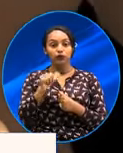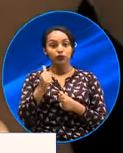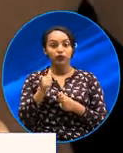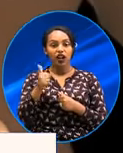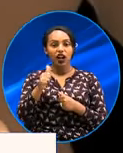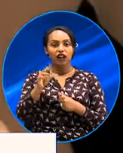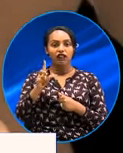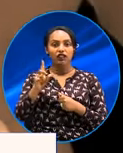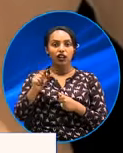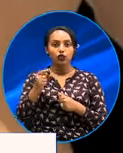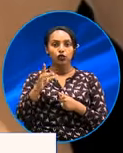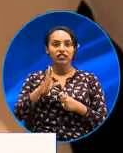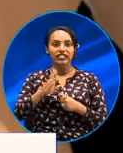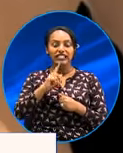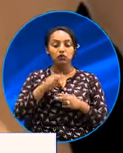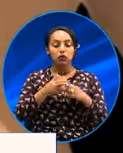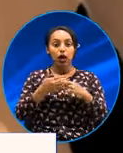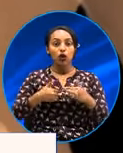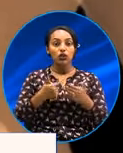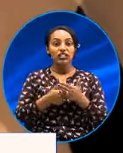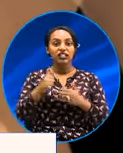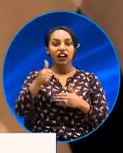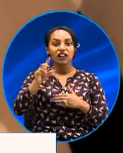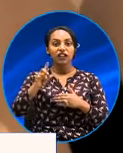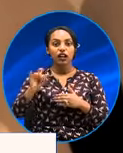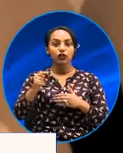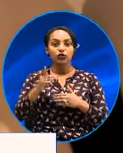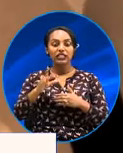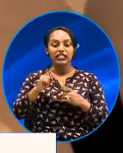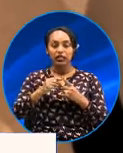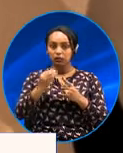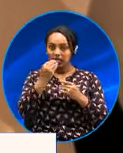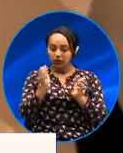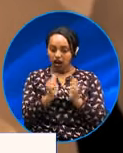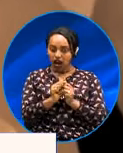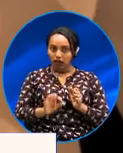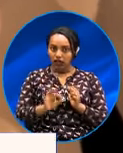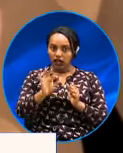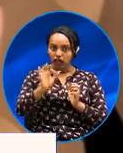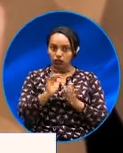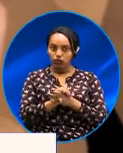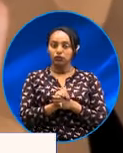ሌላ አፍላቶክሲን የምንላቸው አሉ። እነዚህ አፍላቶክሲንስ ከምግብ ጋር የሚገኙ